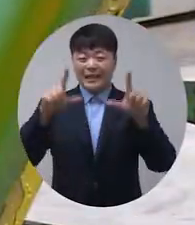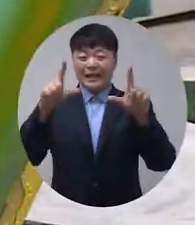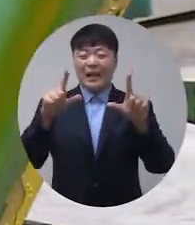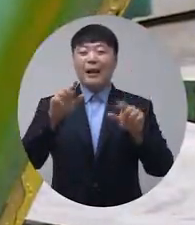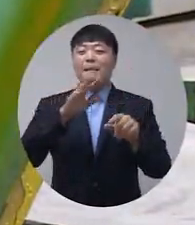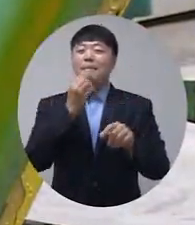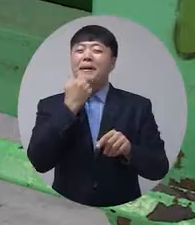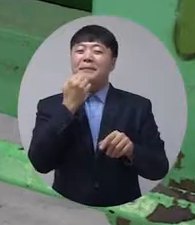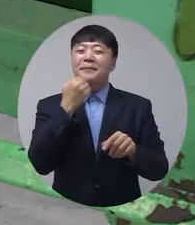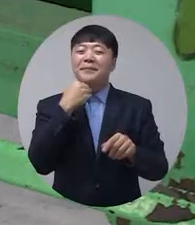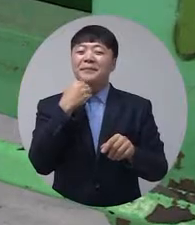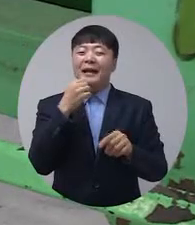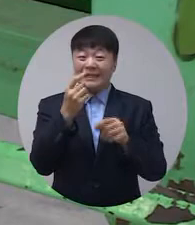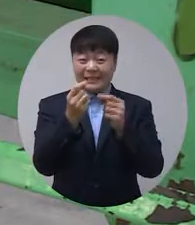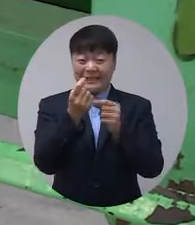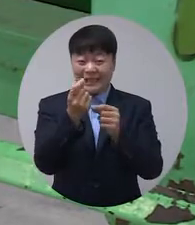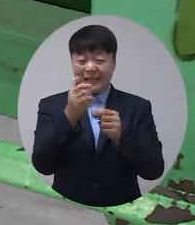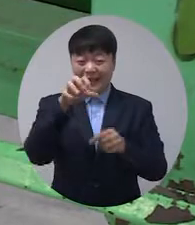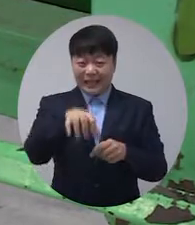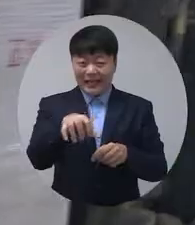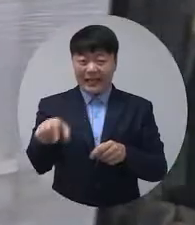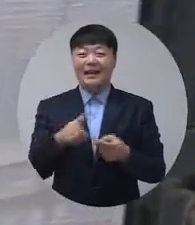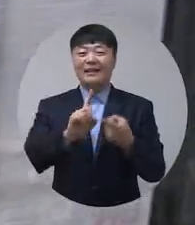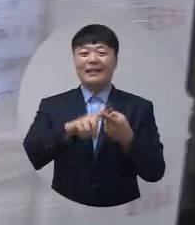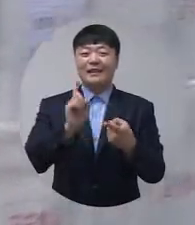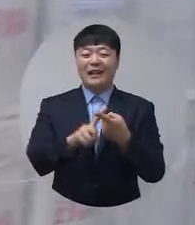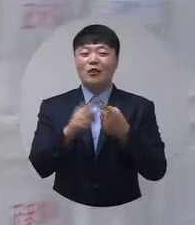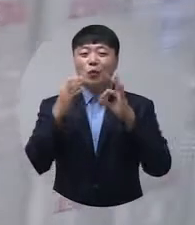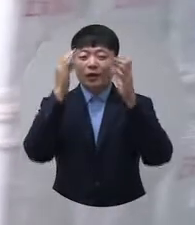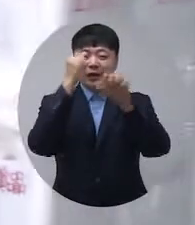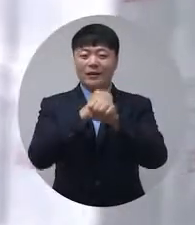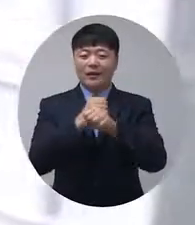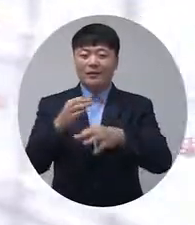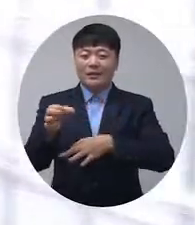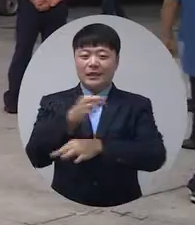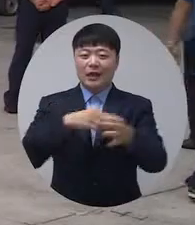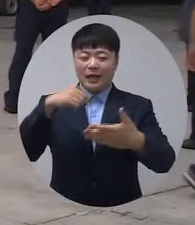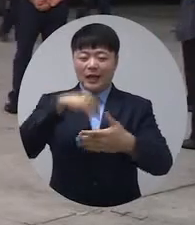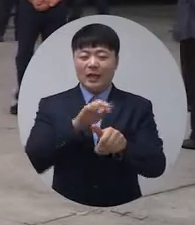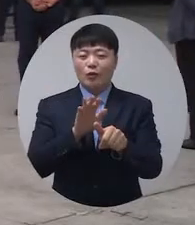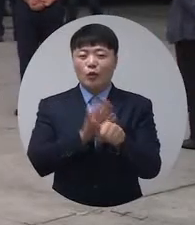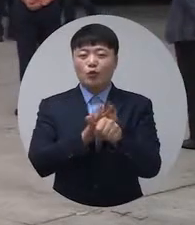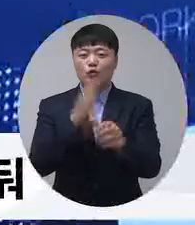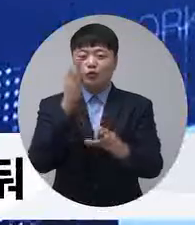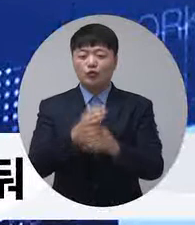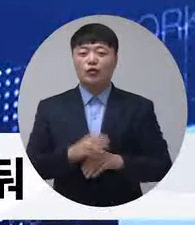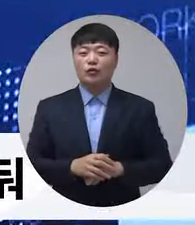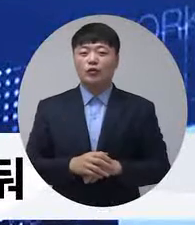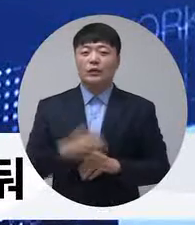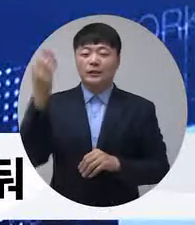뭐 종주 황당한 뭐 3 등 재배 활성화를 위한 지속적인 노력을 통해 지역경제에 이바지 하고 있습니다